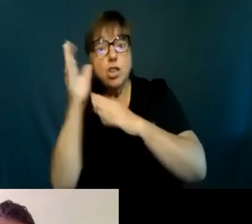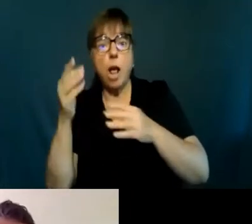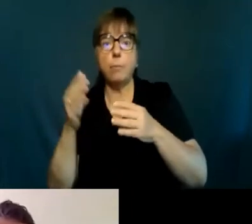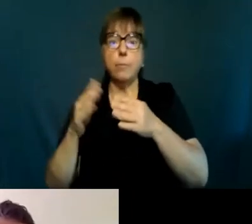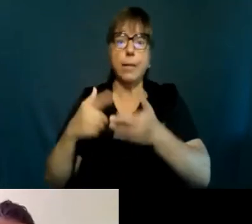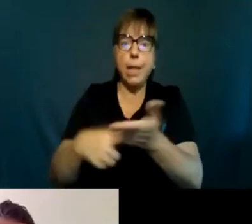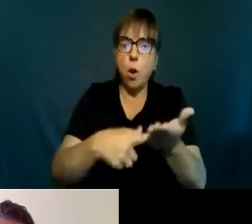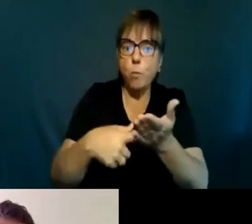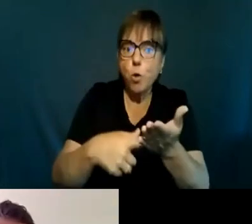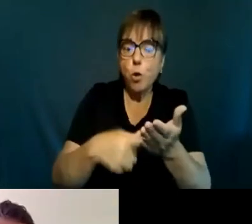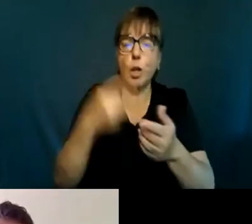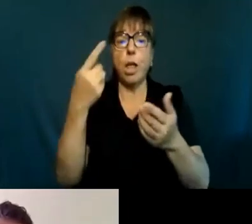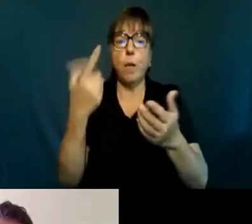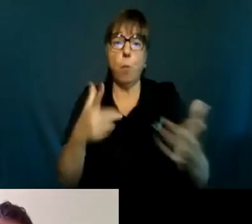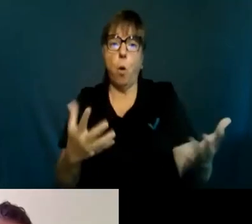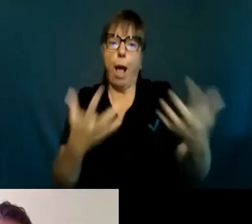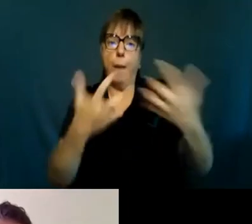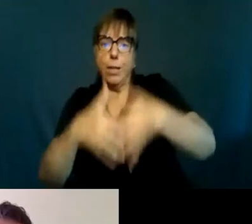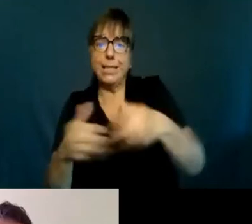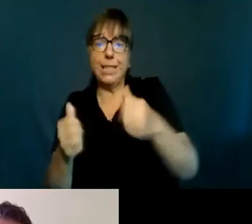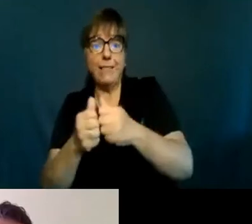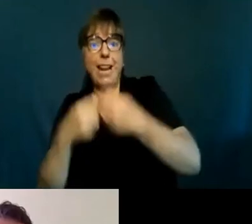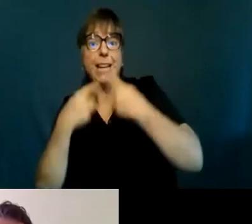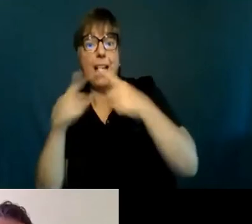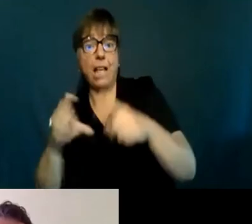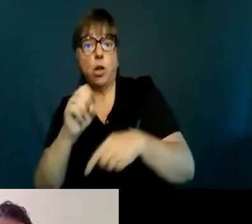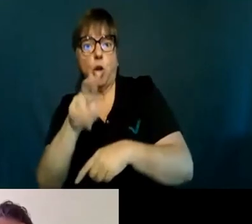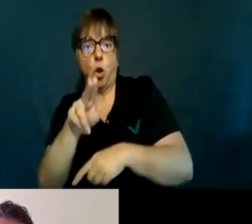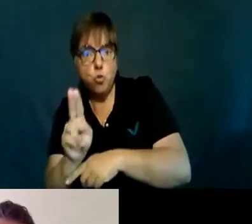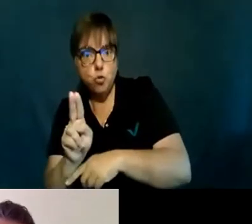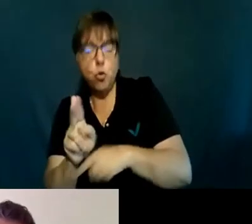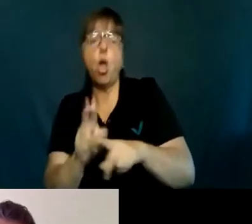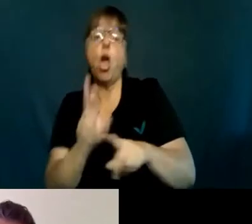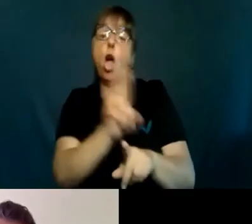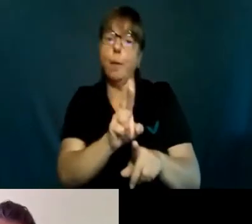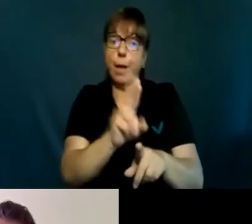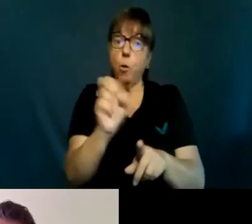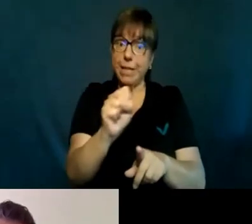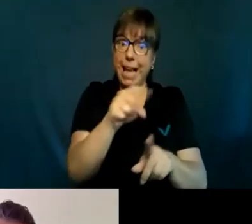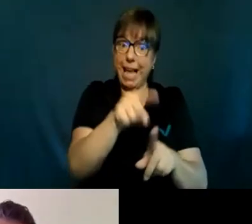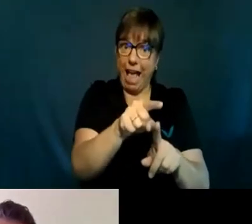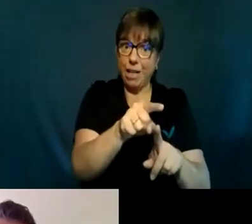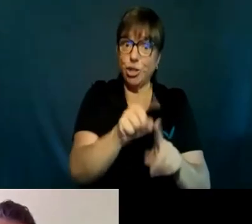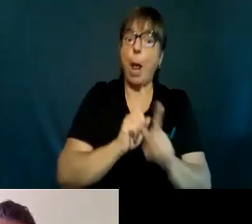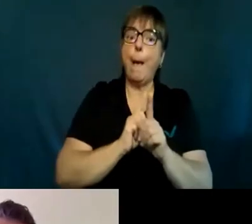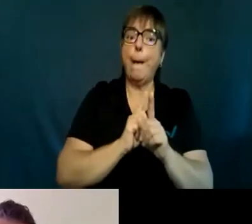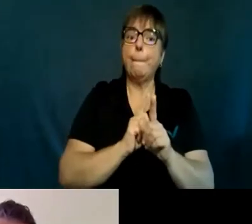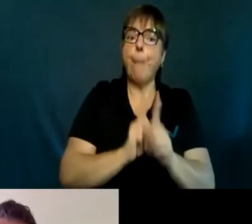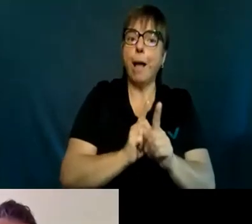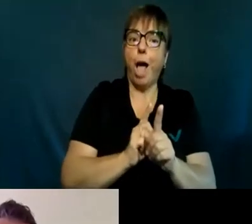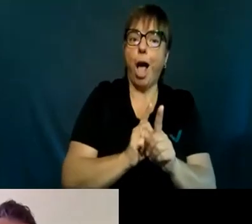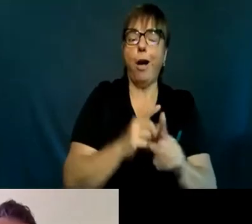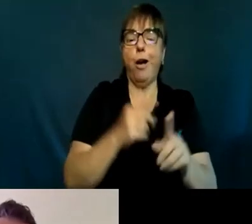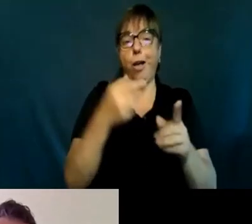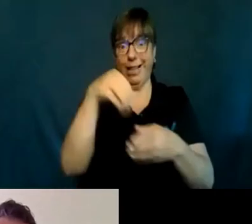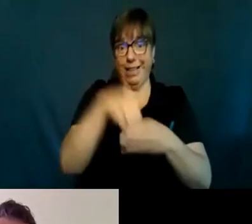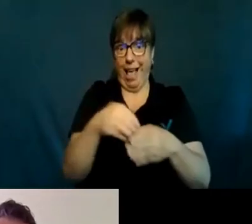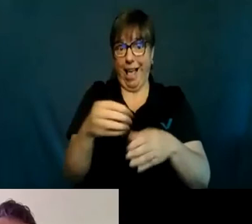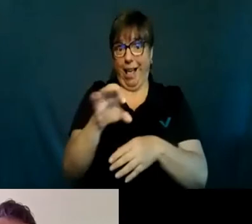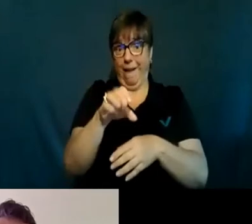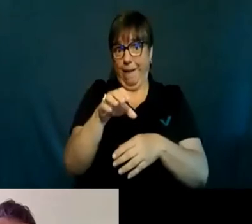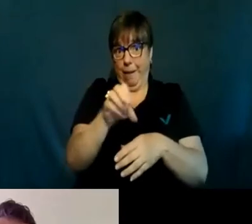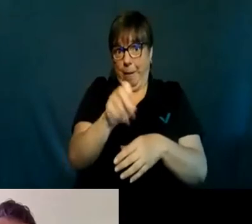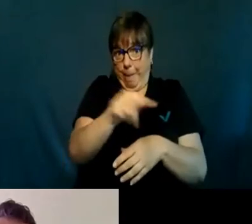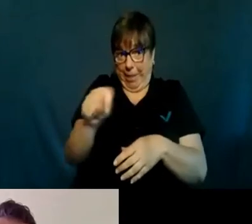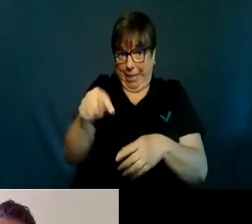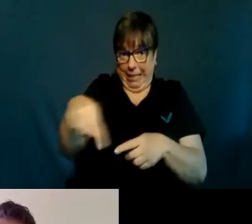Déclaration des Nations unies sur les droits des peuples autochtones. Roméo Saganach était mentor dans la Fondation Trudeau en 2005. Et à